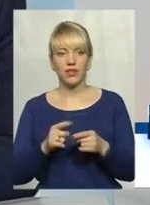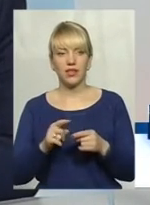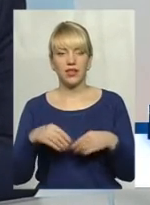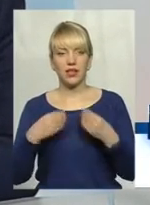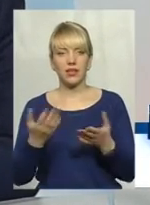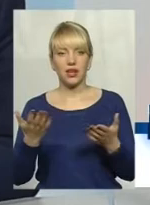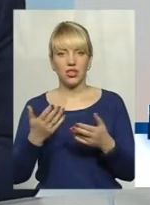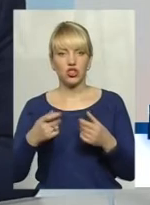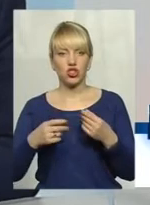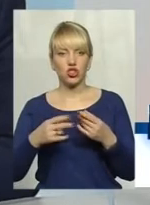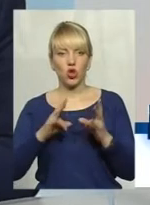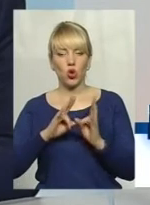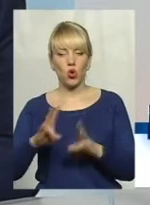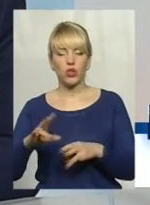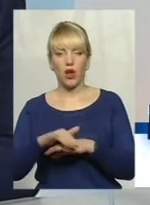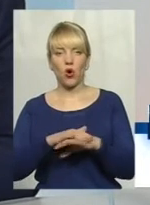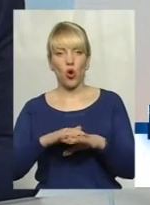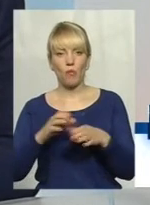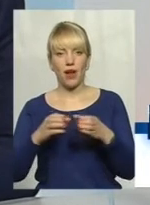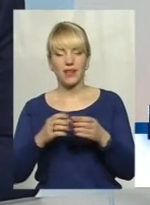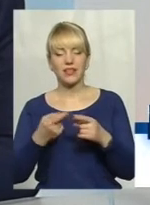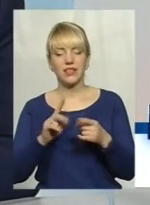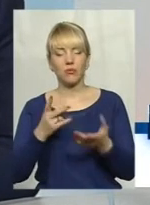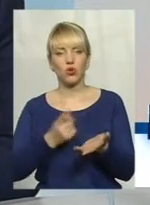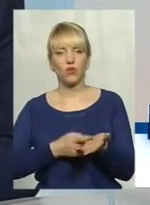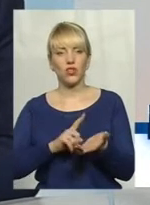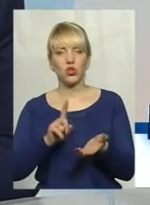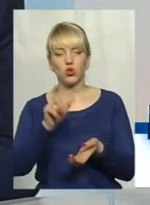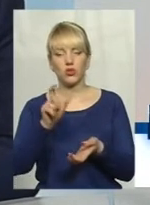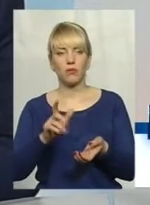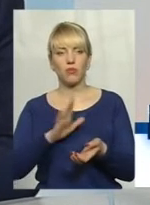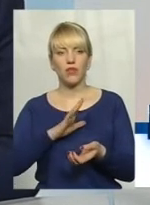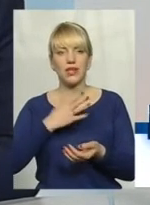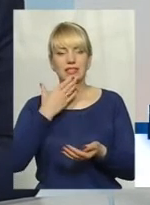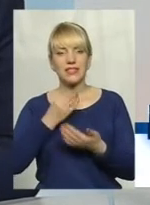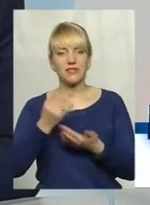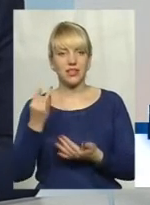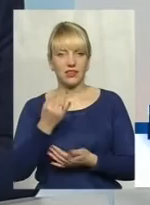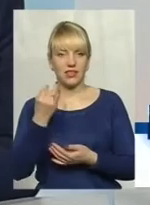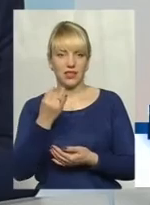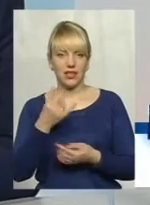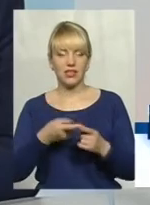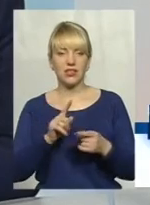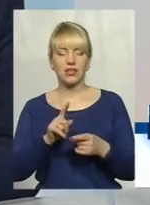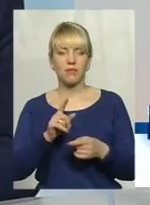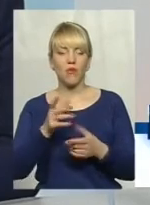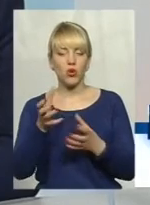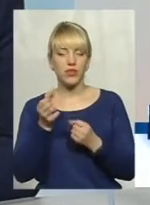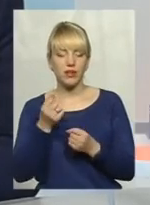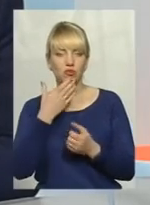шкода громаді, а тут потрібно доводити, що в особи був приватний інтерес. Тобто вона отримала